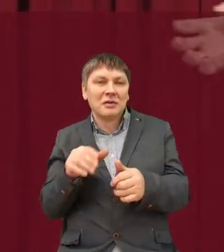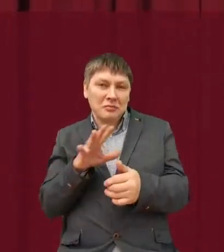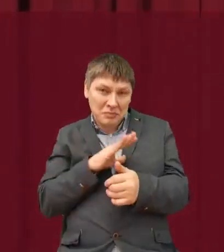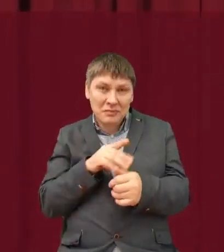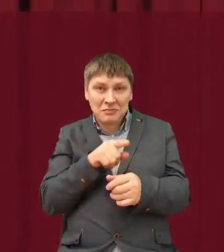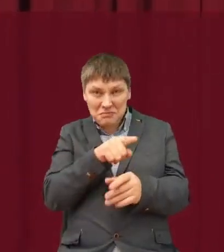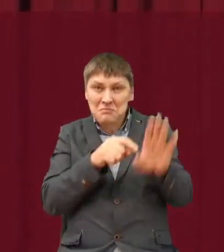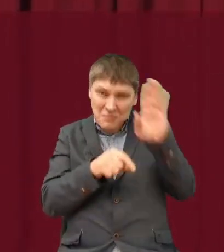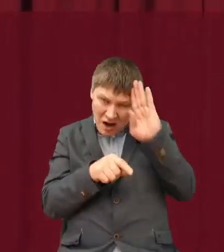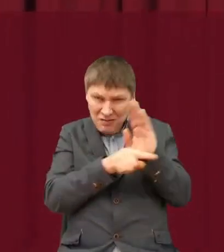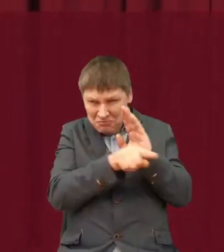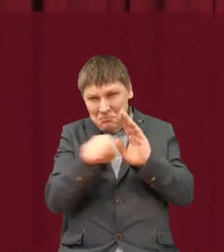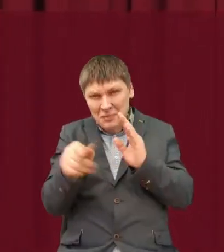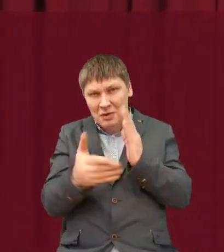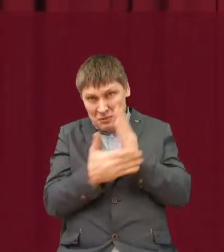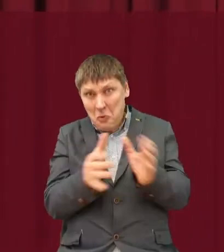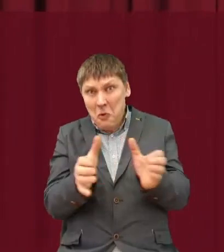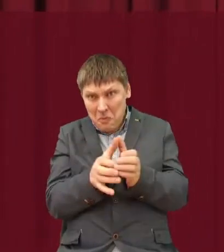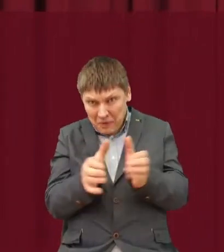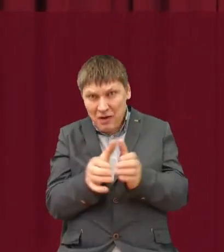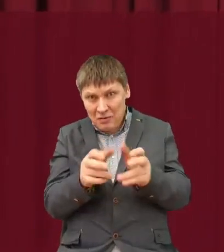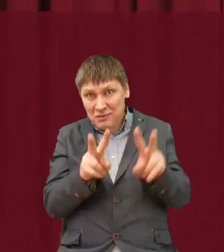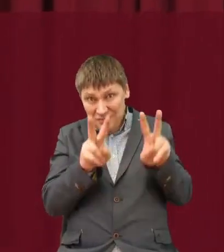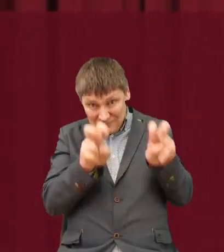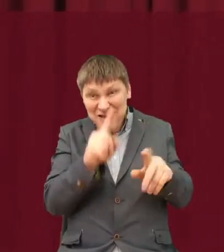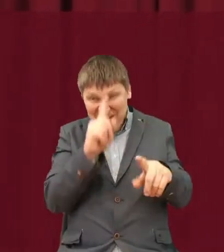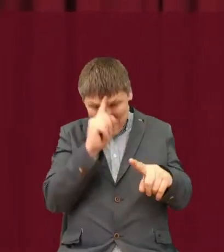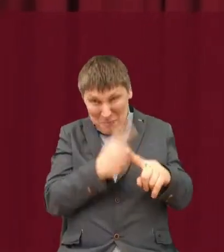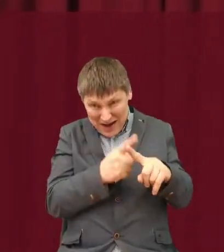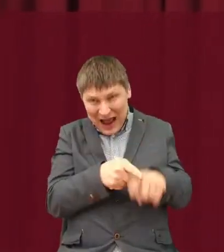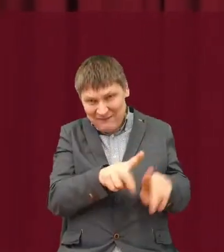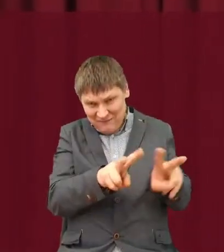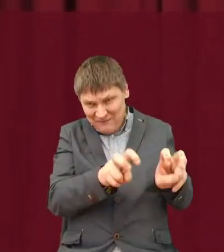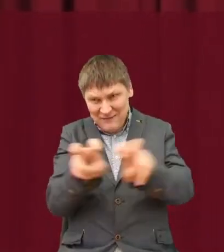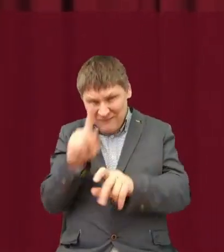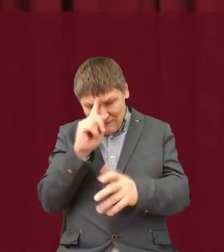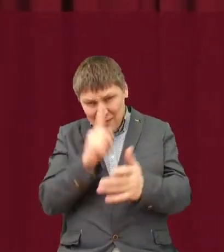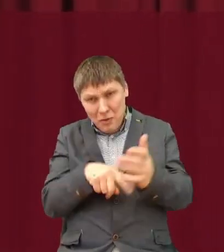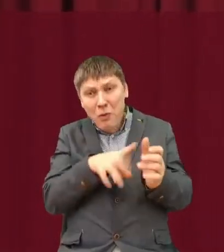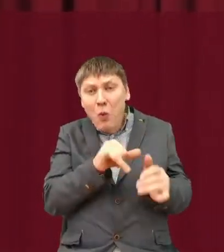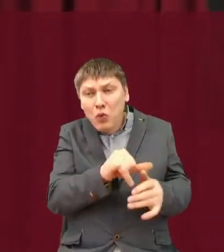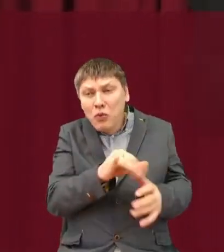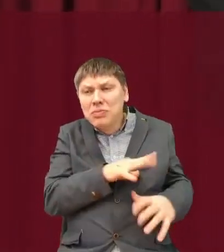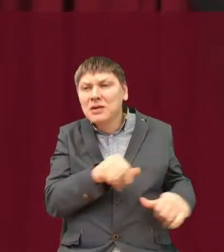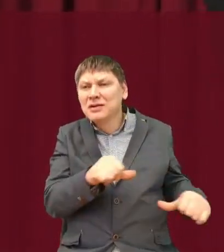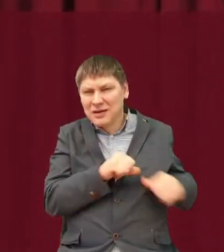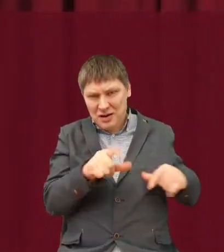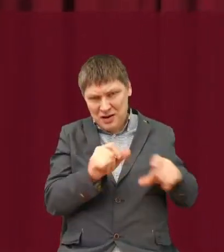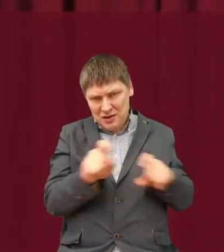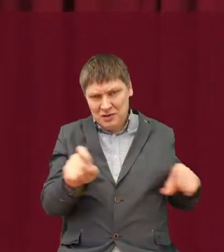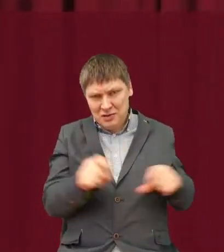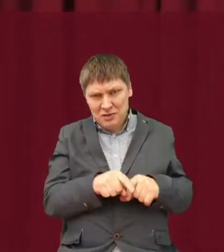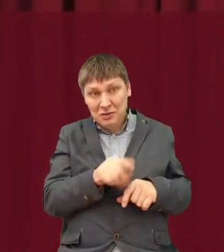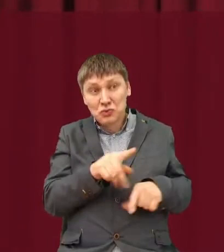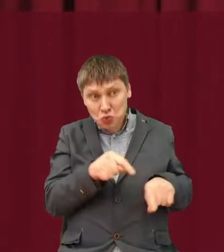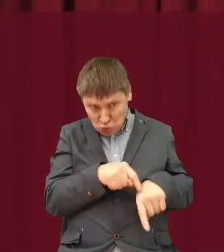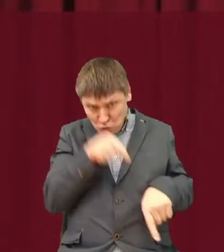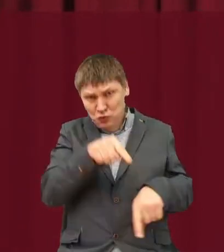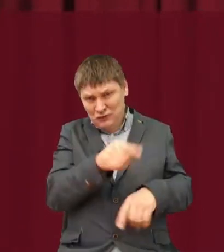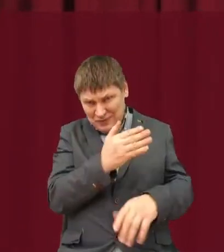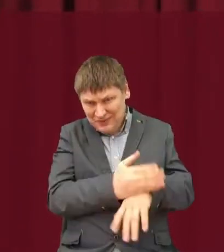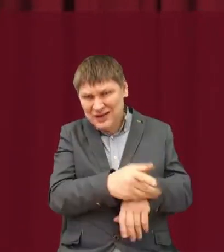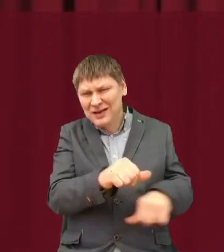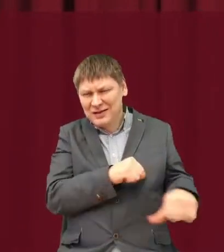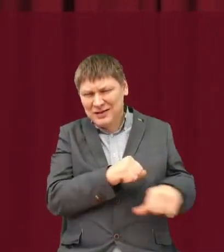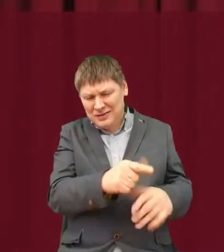вот некоторые парни из этой компании называясь братьями но они жили во грехе и это это сквозило когда